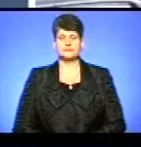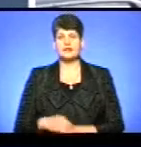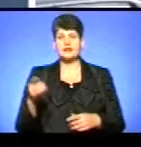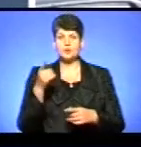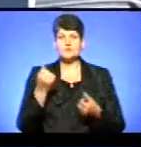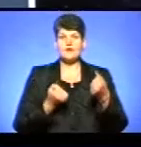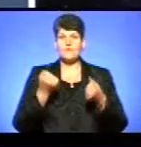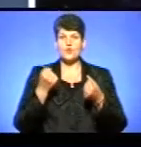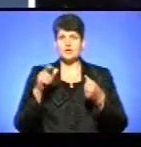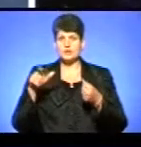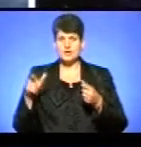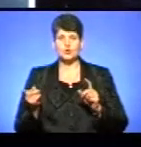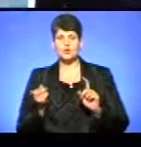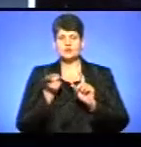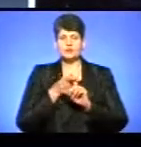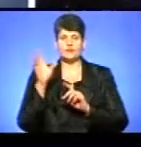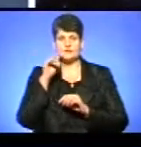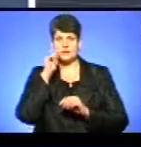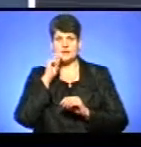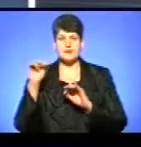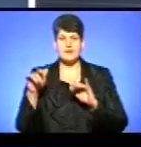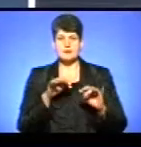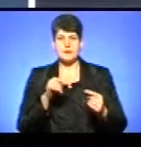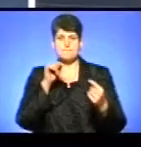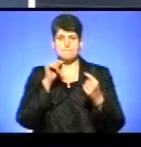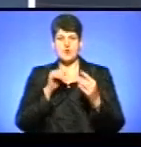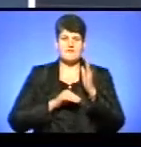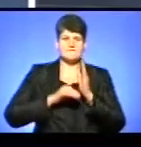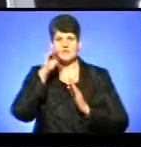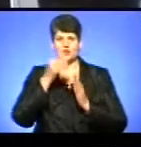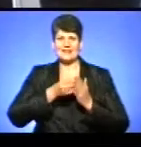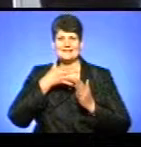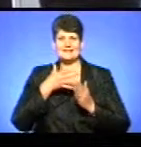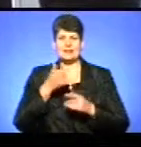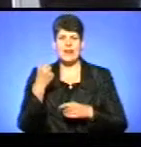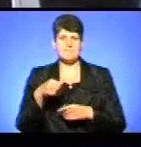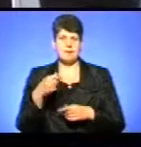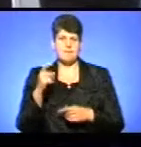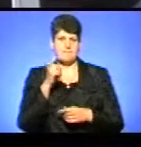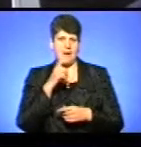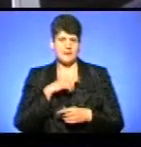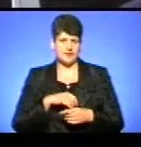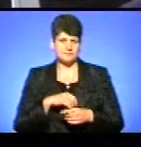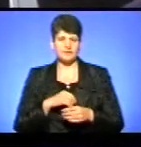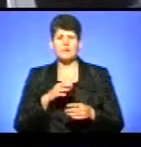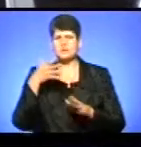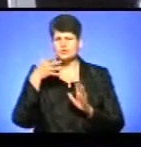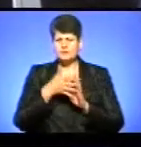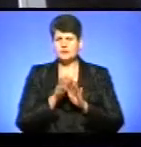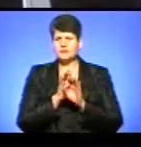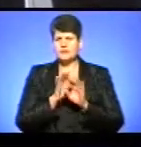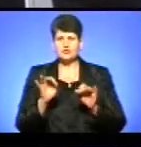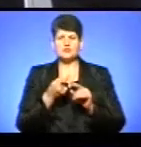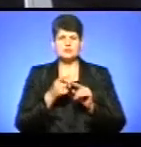Тернопільські водії долучились до всеукраїнської акції проти високих цін на пальне. Всі прекрасно розуміємо, що ціни на пальне, вони потягнуть